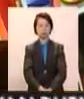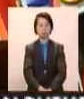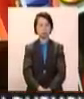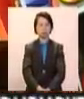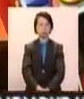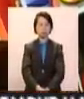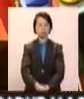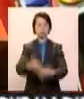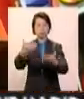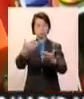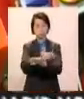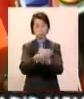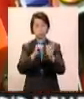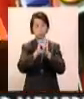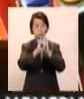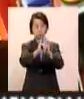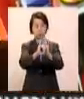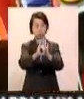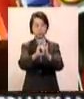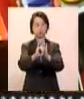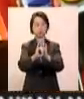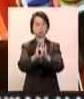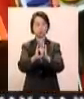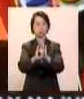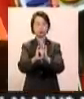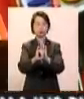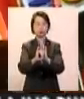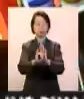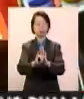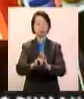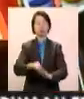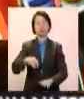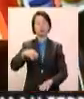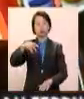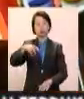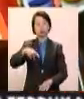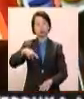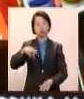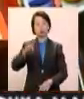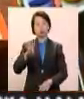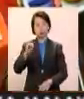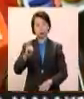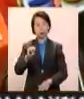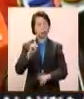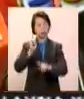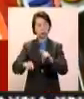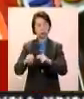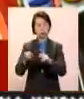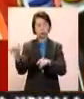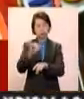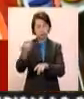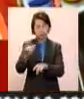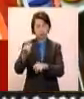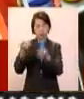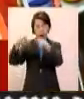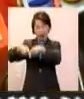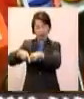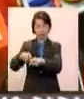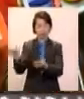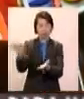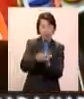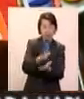The new identity of Bersatu which we like to bring forward, di mana kita tak boleh mirip UMNO. Seperti saya tekankan tadi, fokus adalah untuk